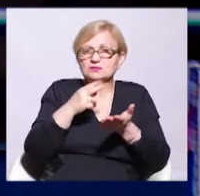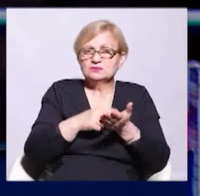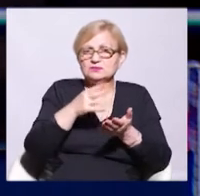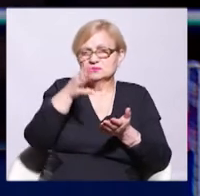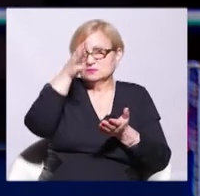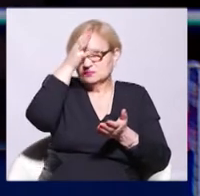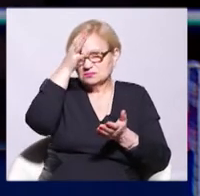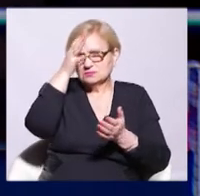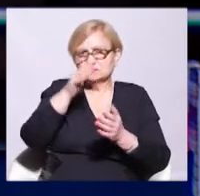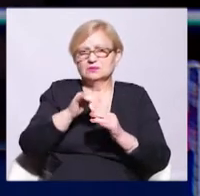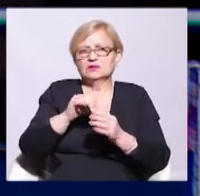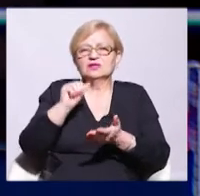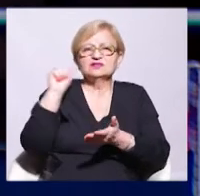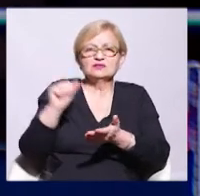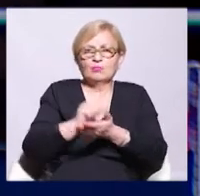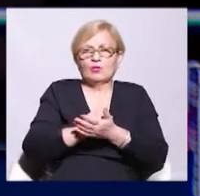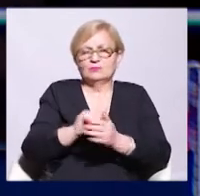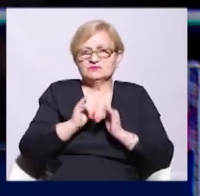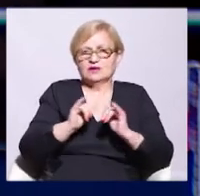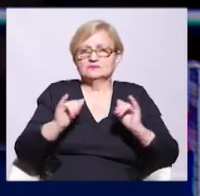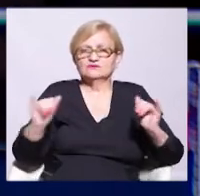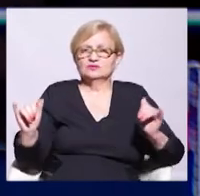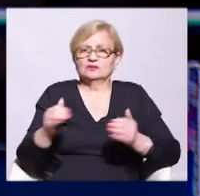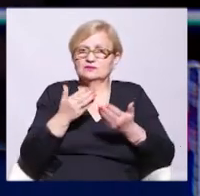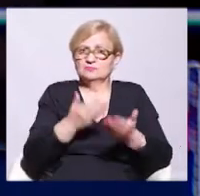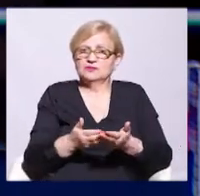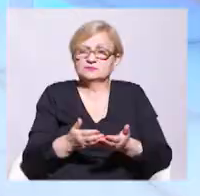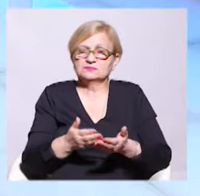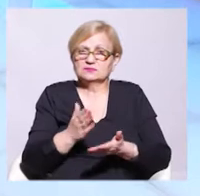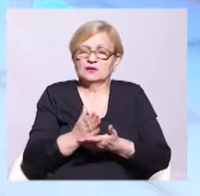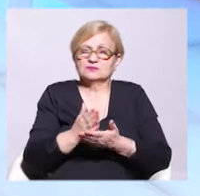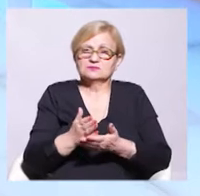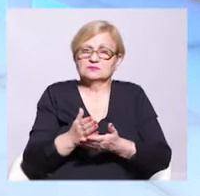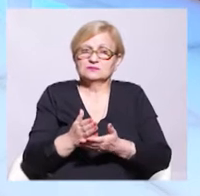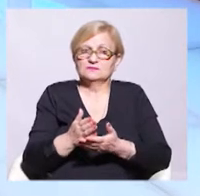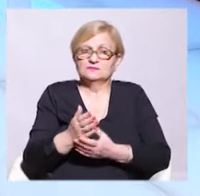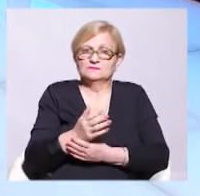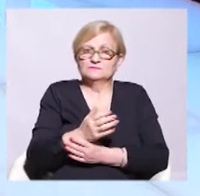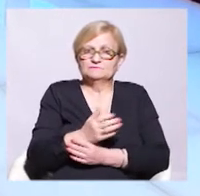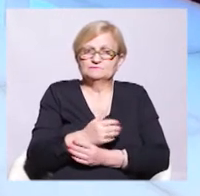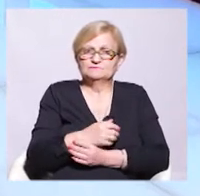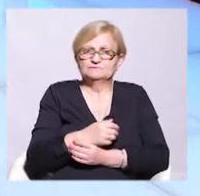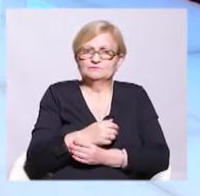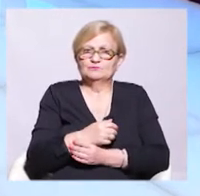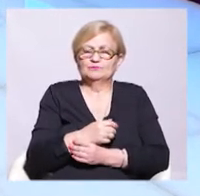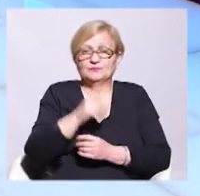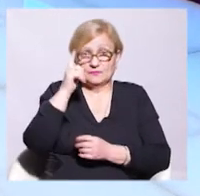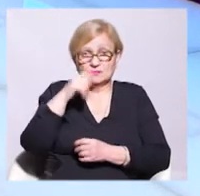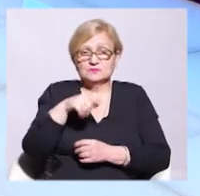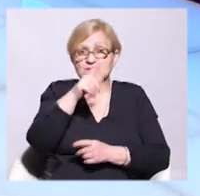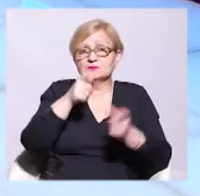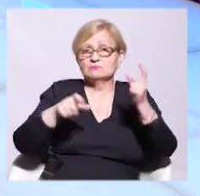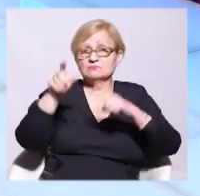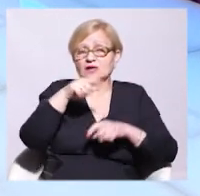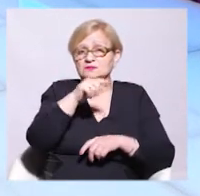მწიგნობრობის, ლიტერატურის, დიპლომატიის განვითარებაცაა. Იცით, რომ ათონის